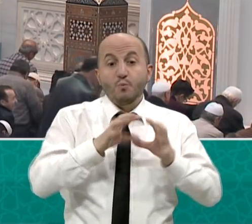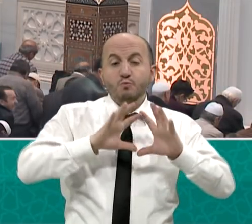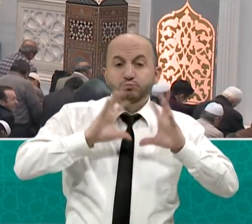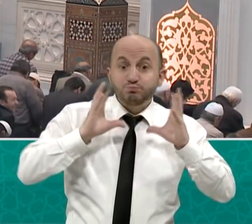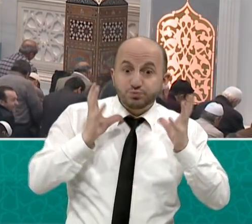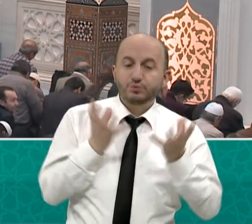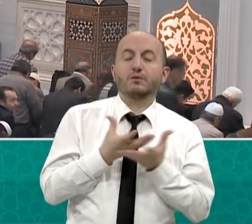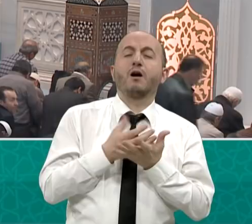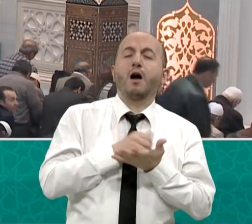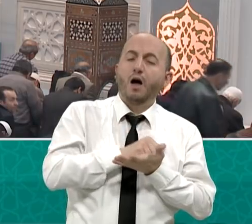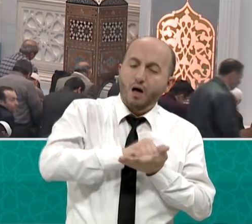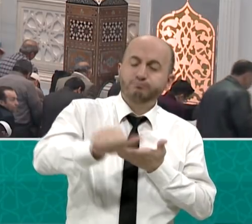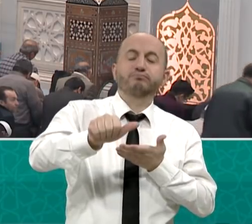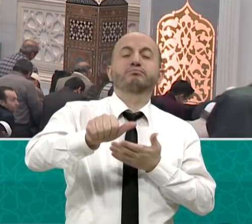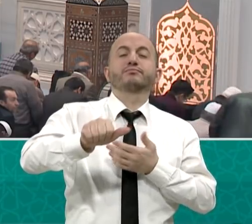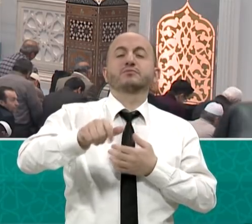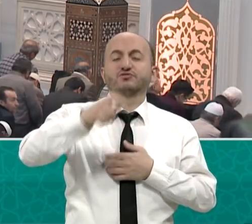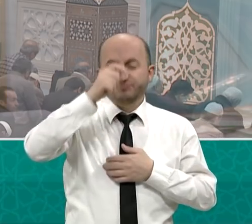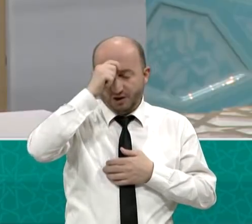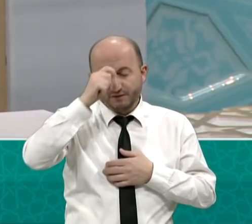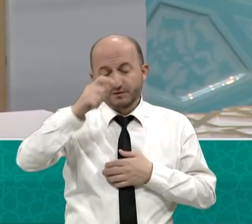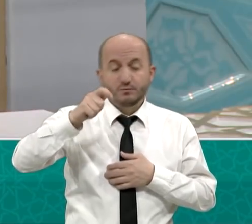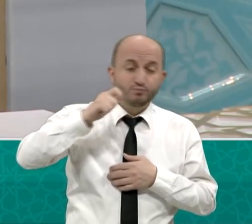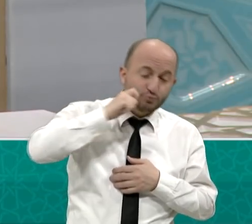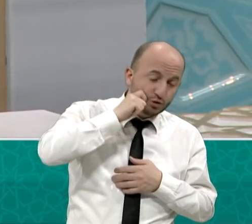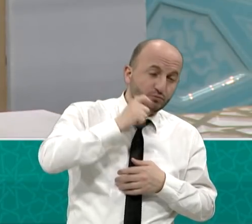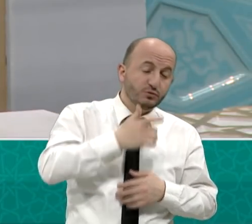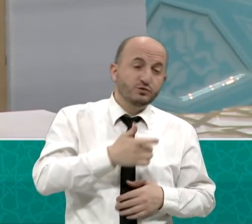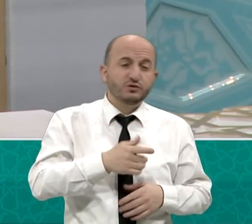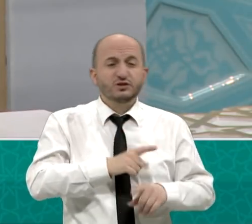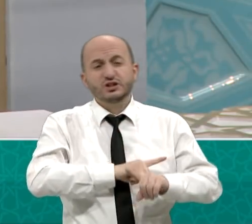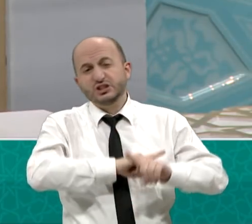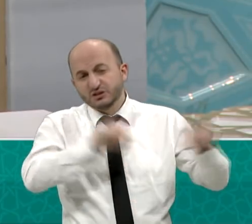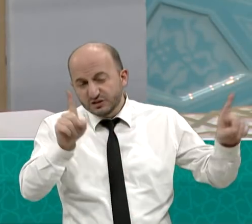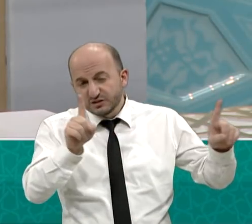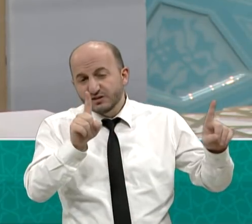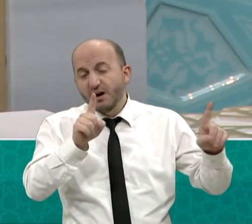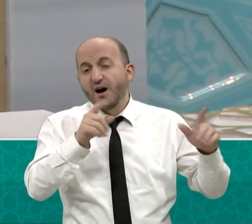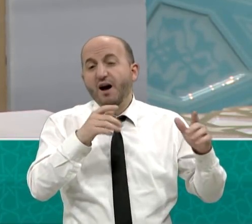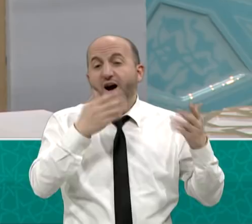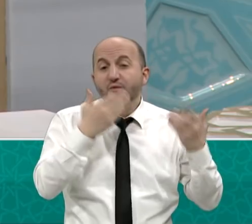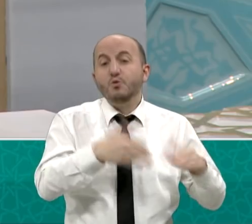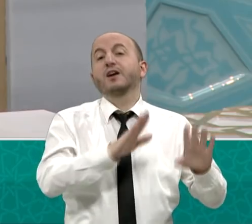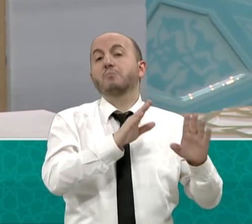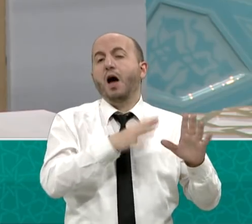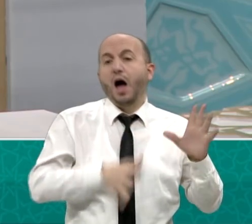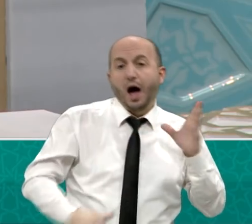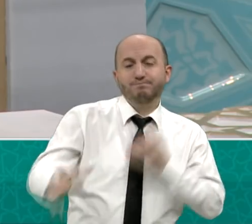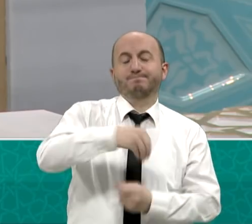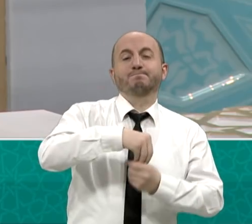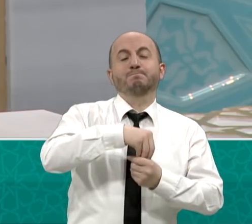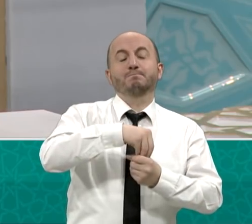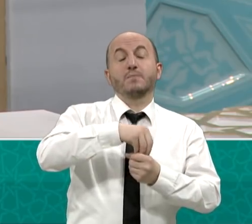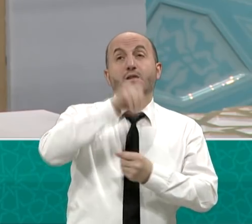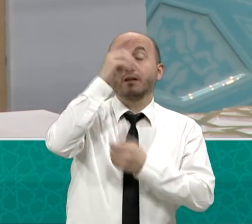bütün mahlukata, kafirine, müminine, inkar edenine, onu kabul etmeyen de dahil